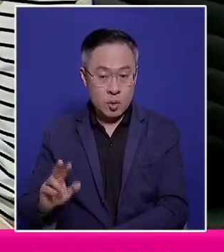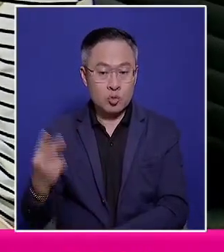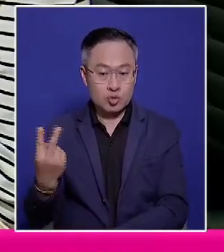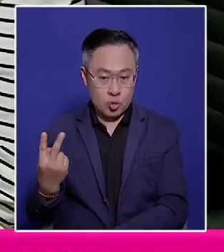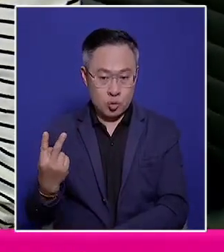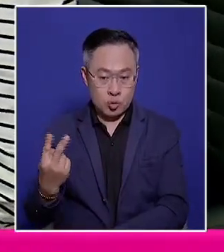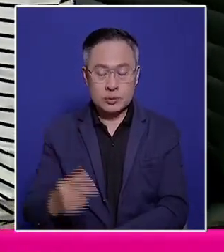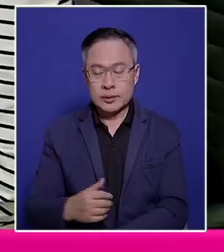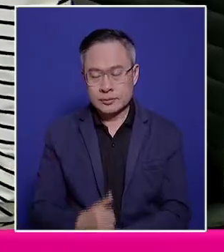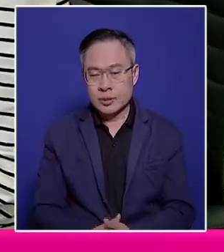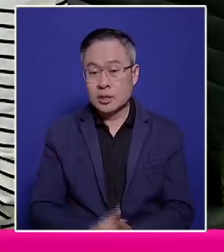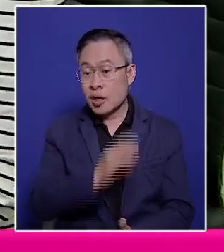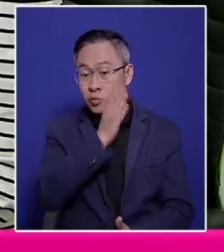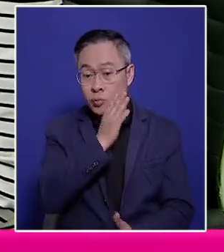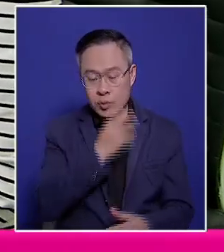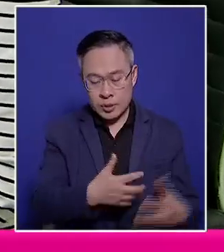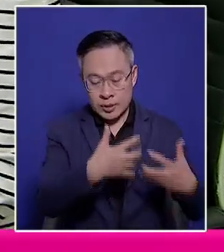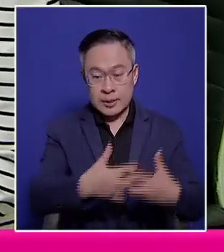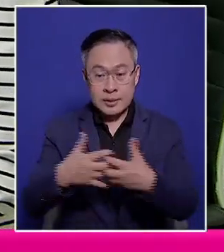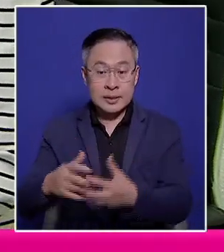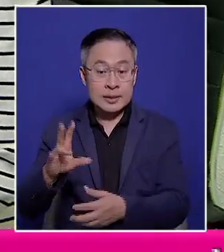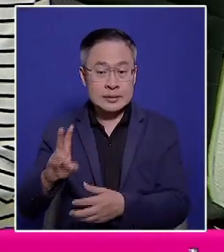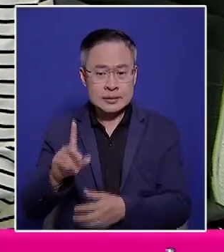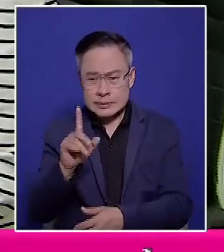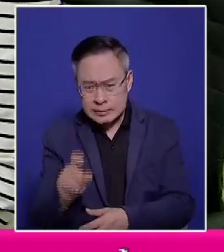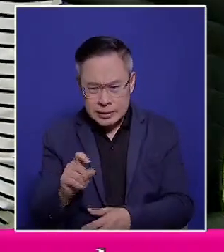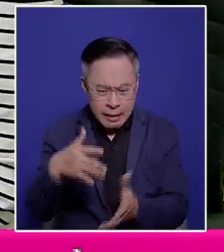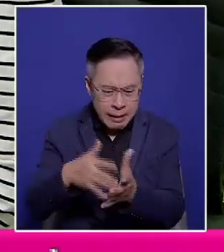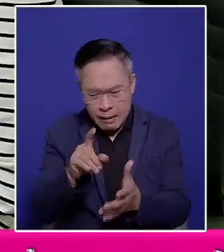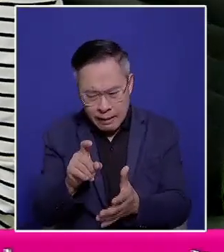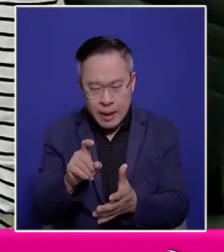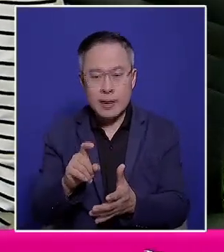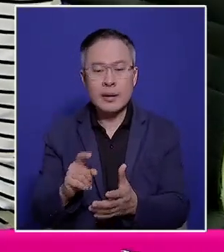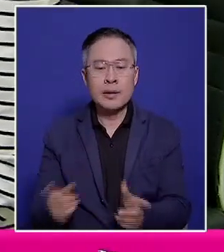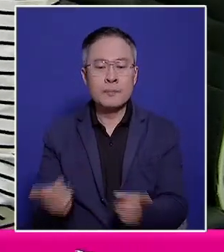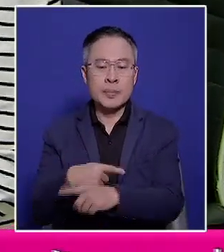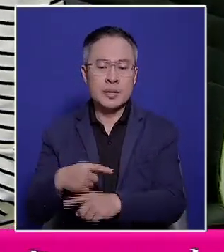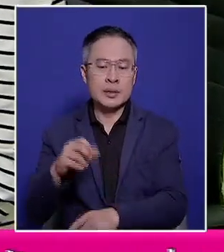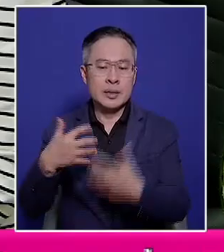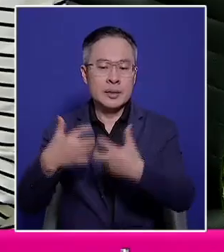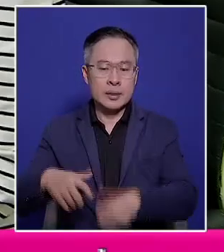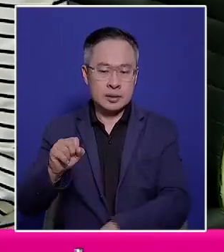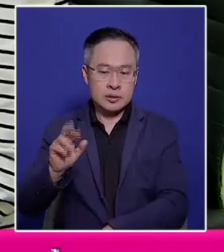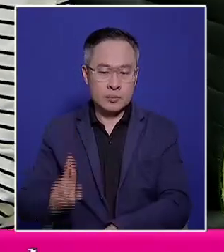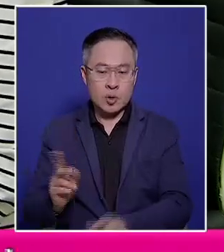องซึ่งอยู่ด้านหลังจะนำมาใช้ในกรณีเครื่องออกรางวัลเครื่องใดเครื่องหนึ่งขัดข้อง